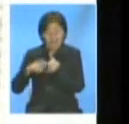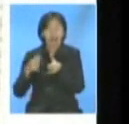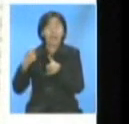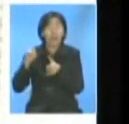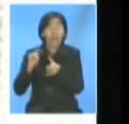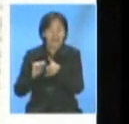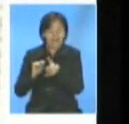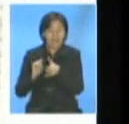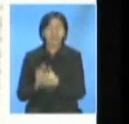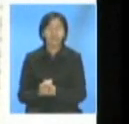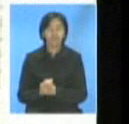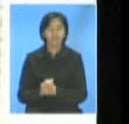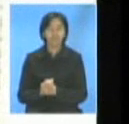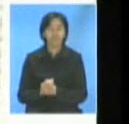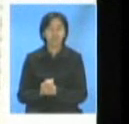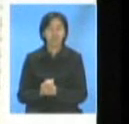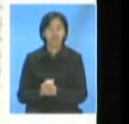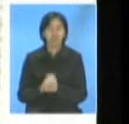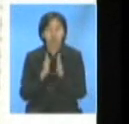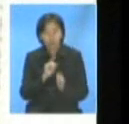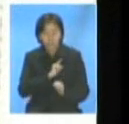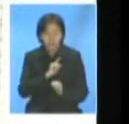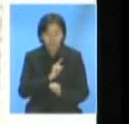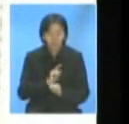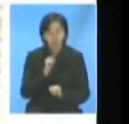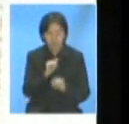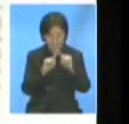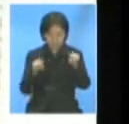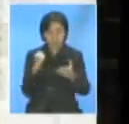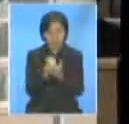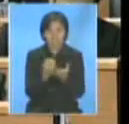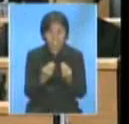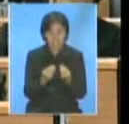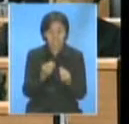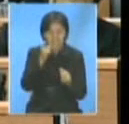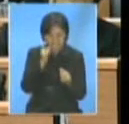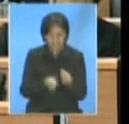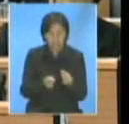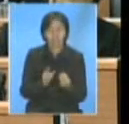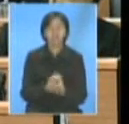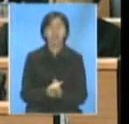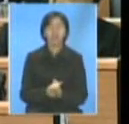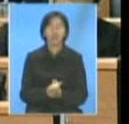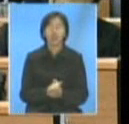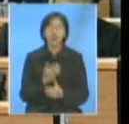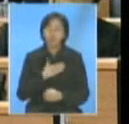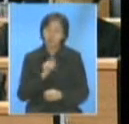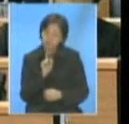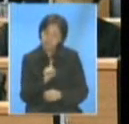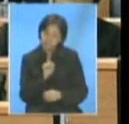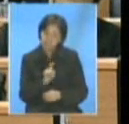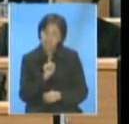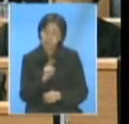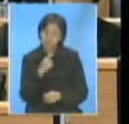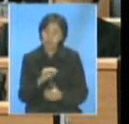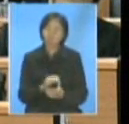โนมินีคนที่ไปทำตัวจริงเป็นเจ้าของตัวจริงตามที่ได้สอบถามมานะครับท่านประ